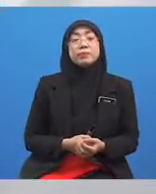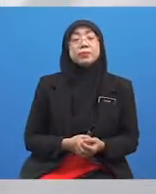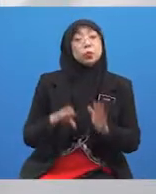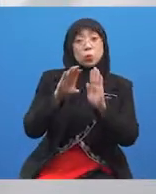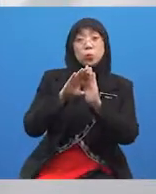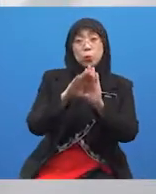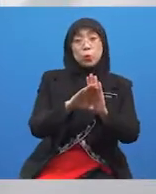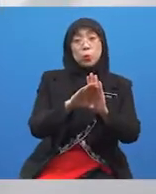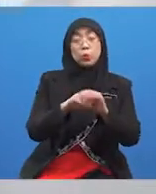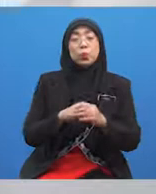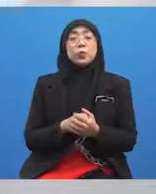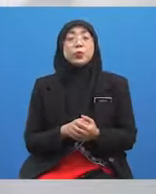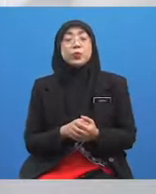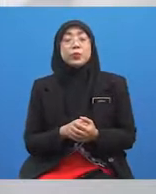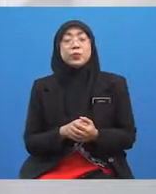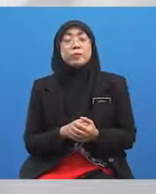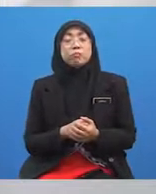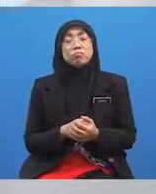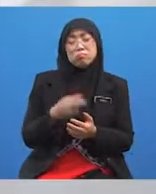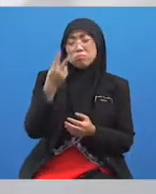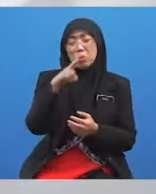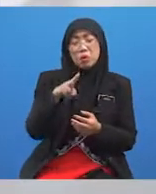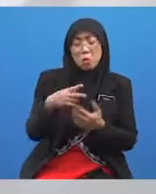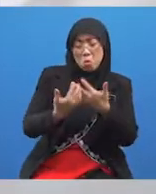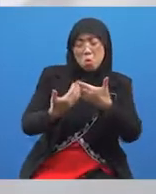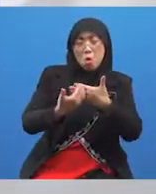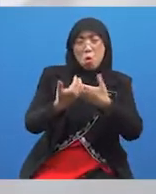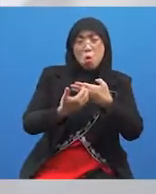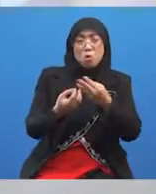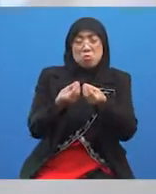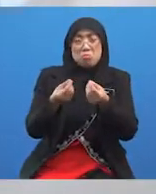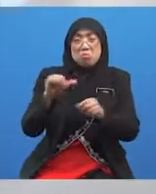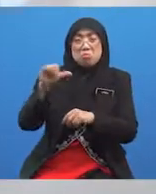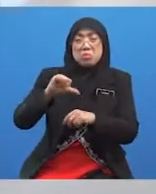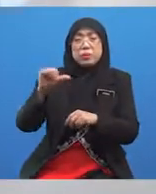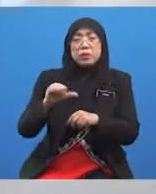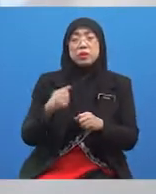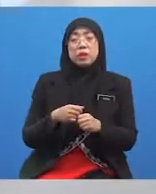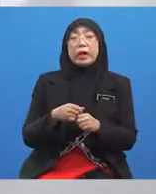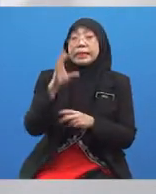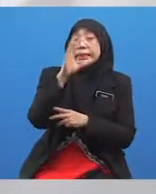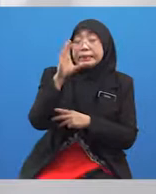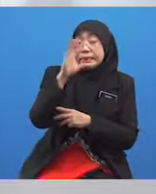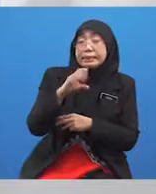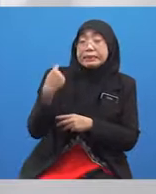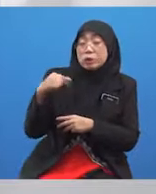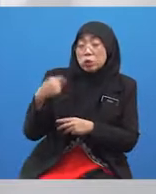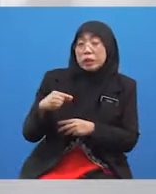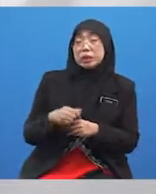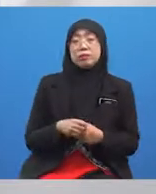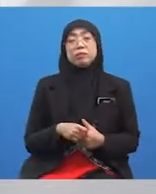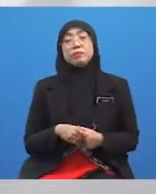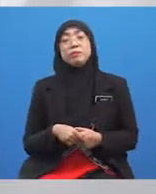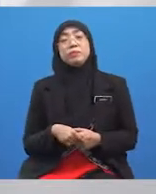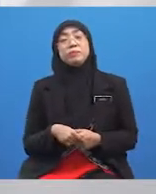Contohnya, pengurus mendapati tepung yang digunakan untuk pengeluar roti tidak berkualiti dan bukan tepung yang tinggi